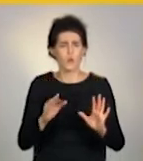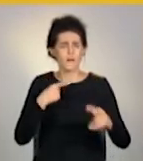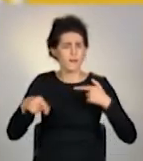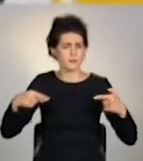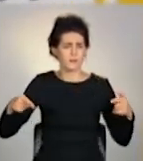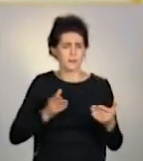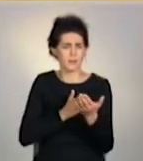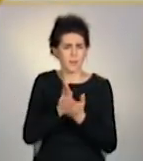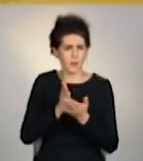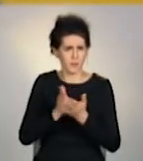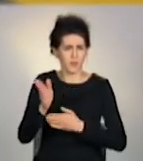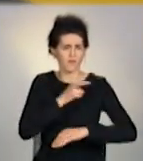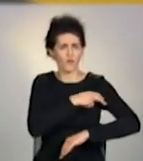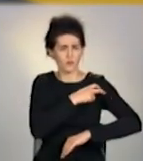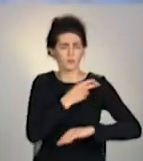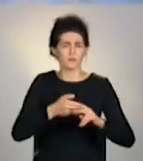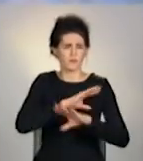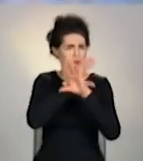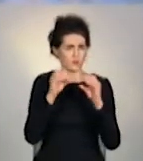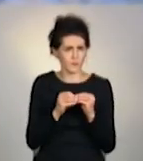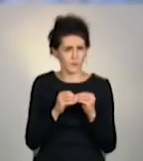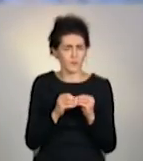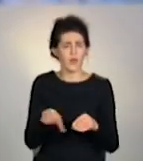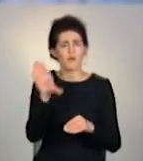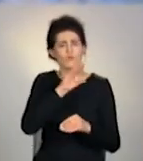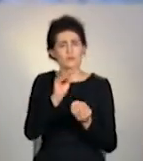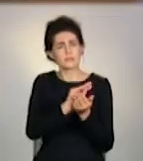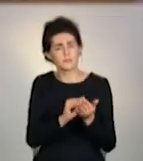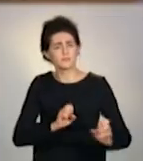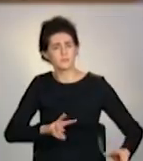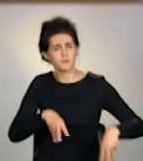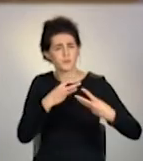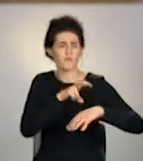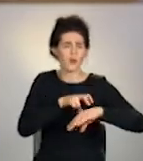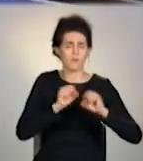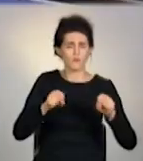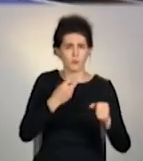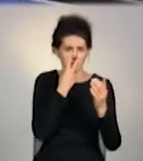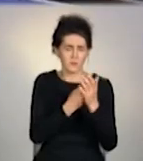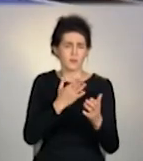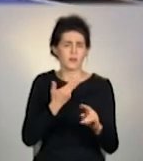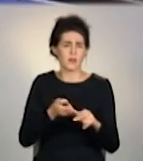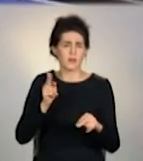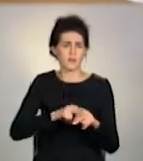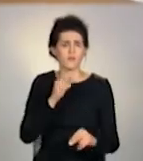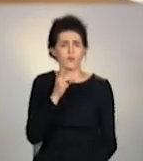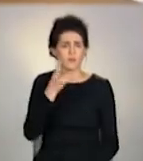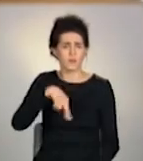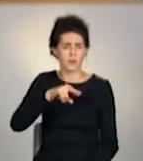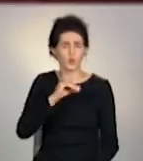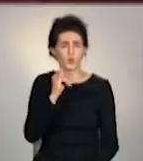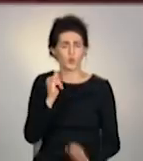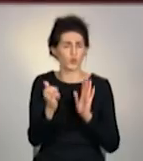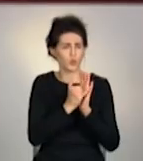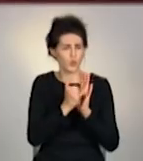фахівці різних лікувальних напрямів. Записи трансляції з медиками можна переглянути на сторінках фонду Ріната Ахметова в Ютубі